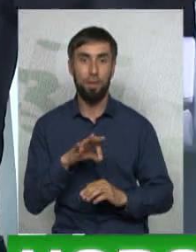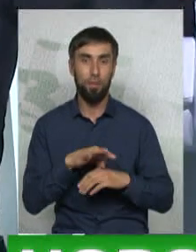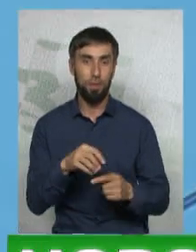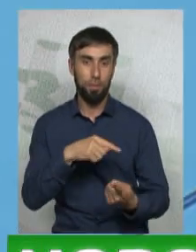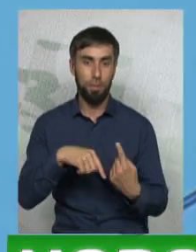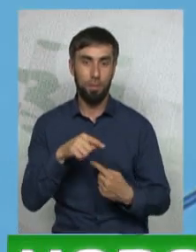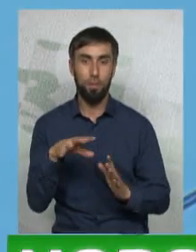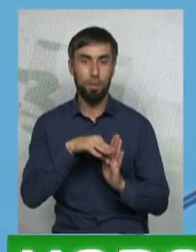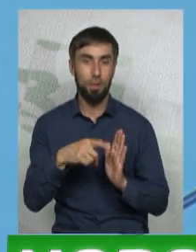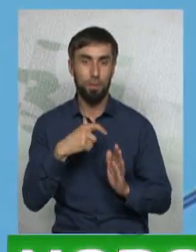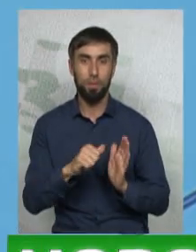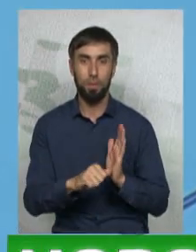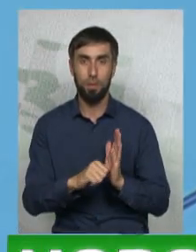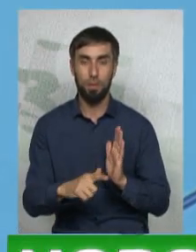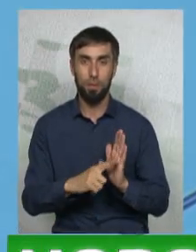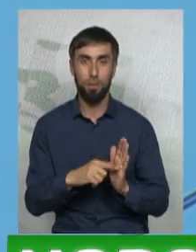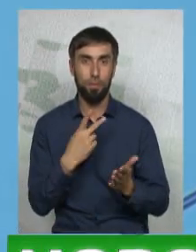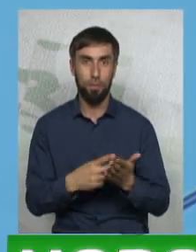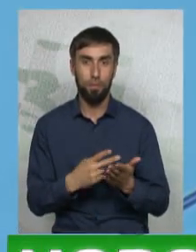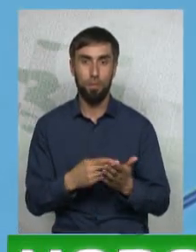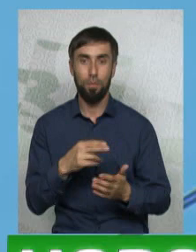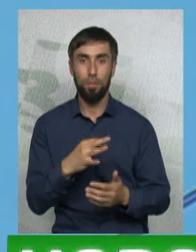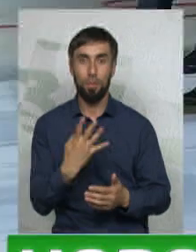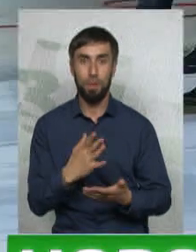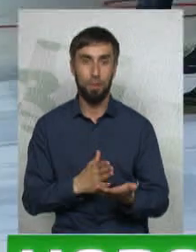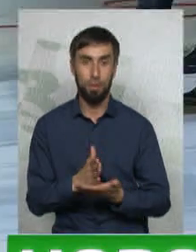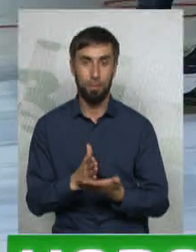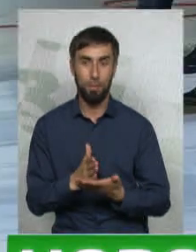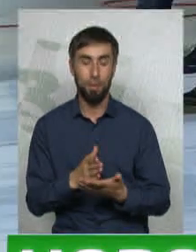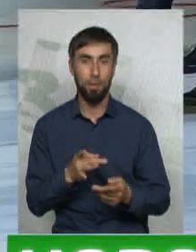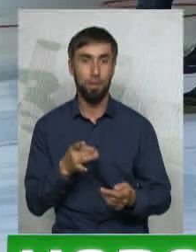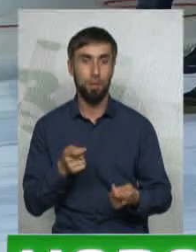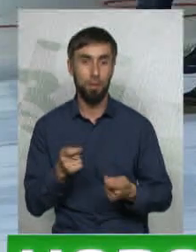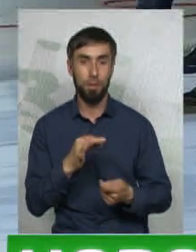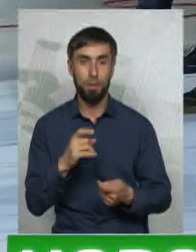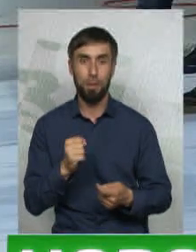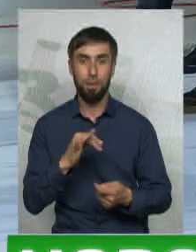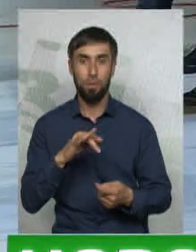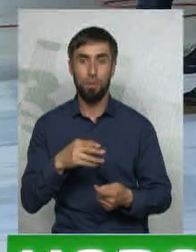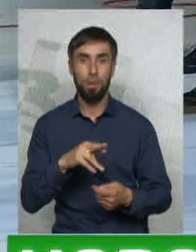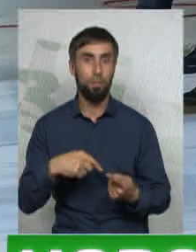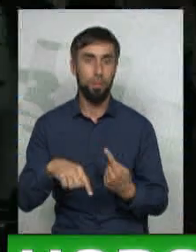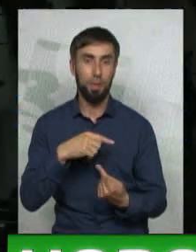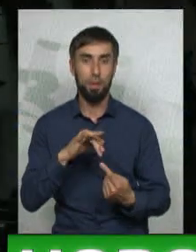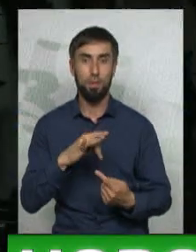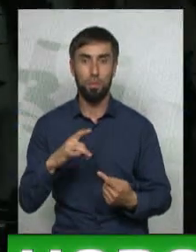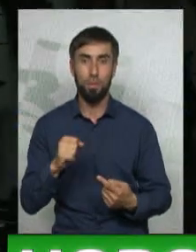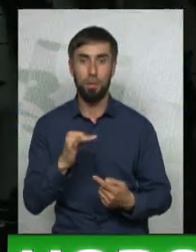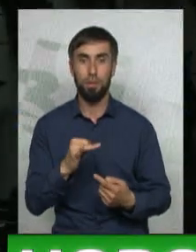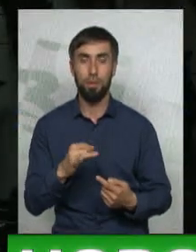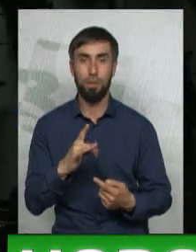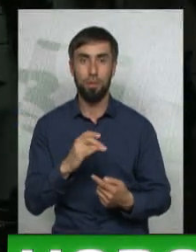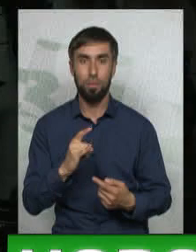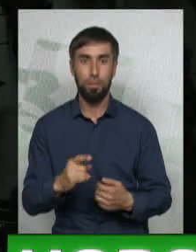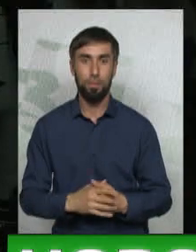рейтинга включает в себя 67 показателей по четырем направлениям. Регуляторная среда, институты для бизнеса, инфраструктура и